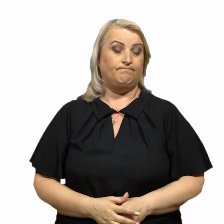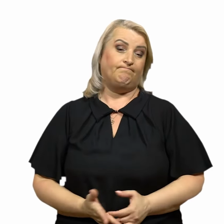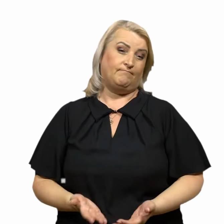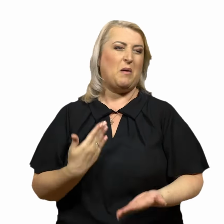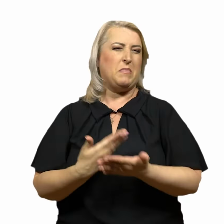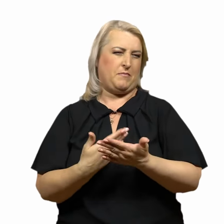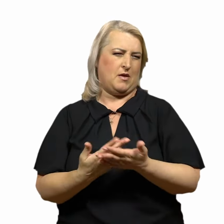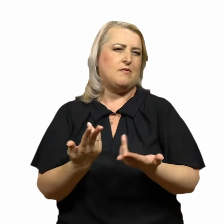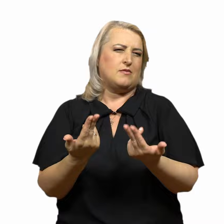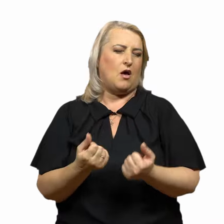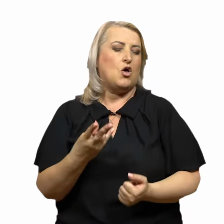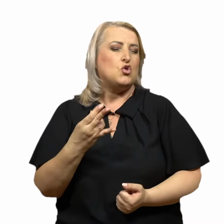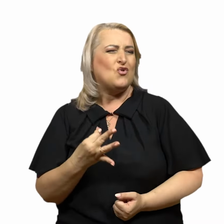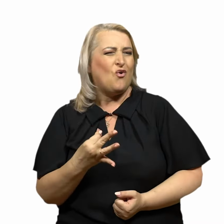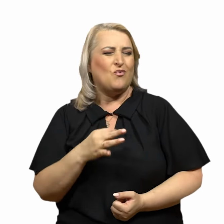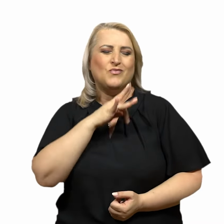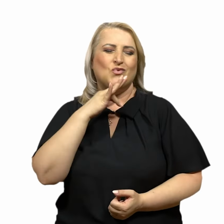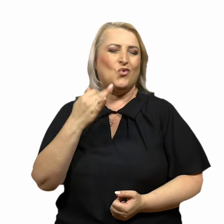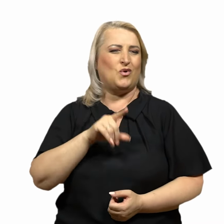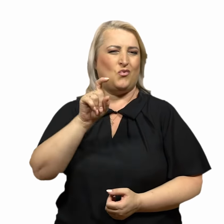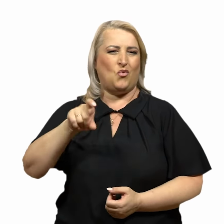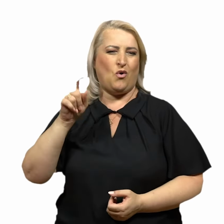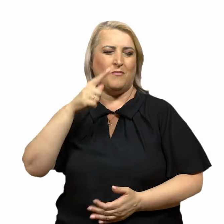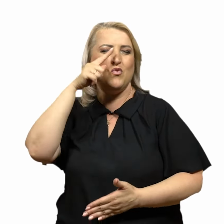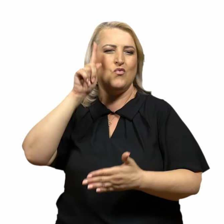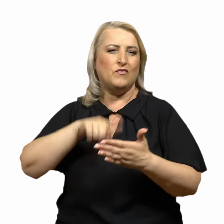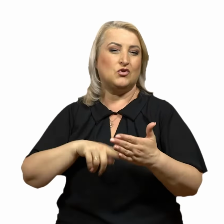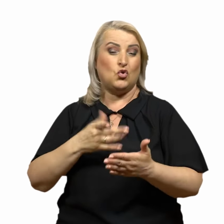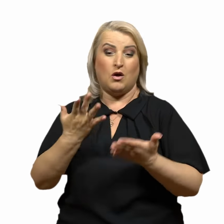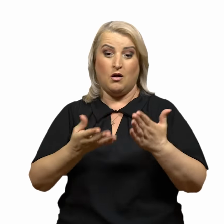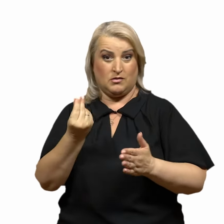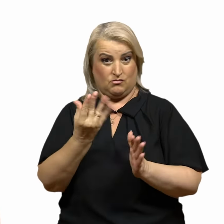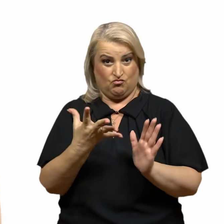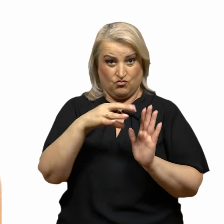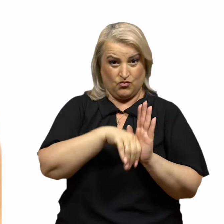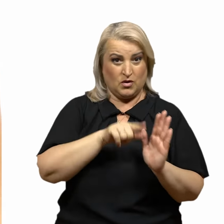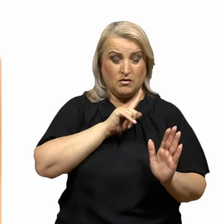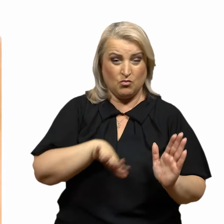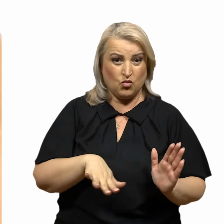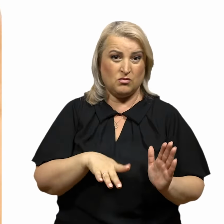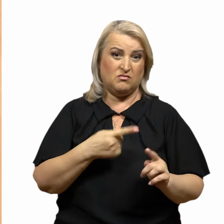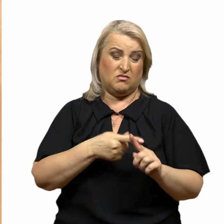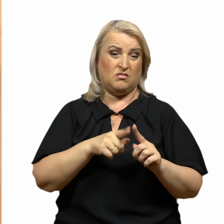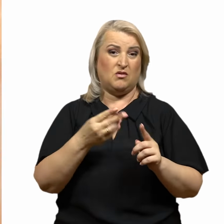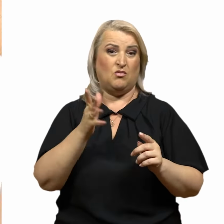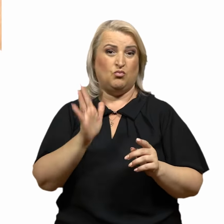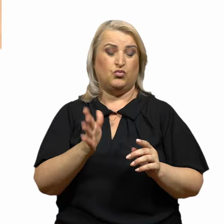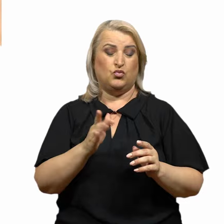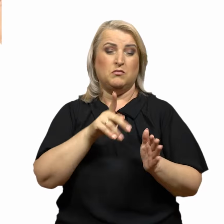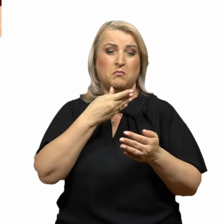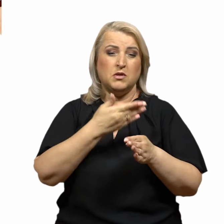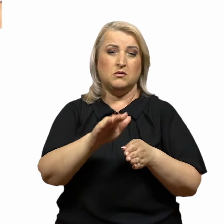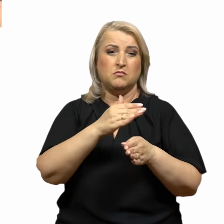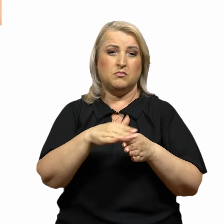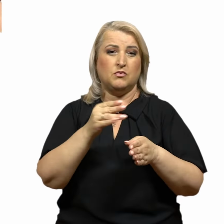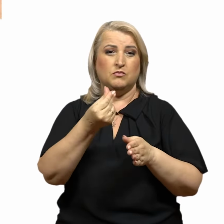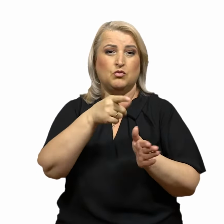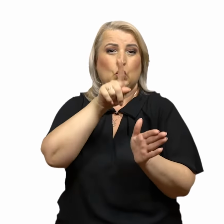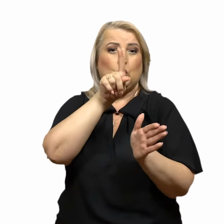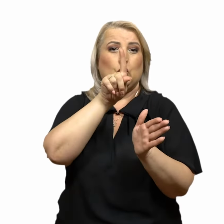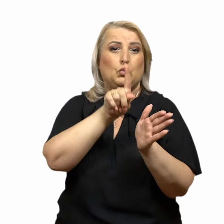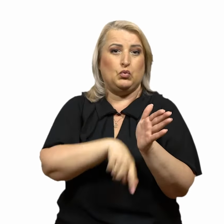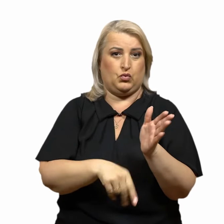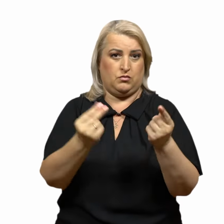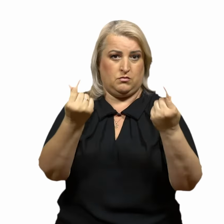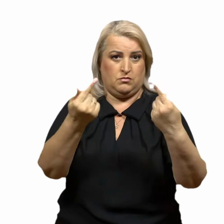Aparent da. Însă tot mai mulți oameni se convin că dacă nu-și investesc economiile, acestea vor fi înghițite încetul cu încetul de monstru numit